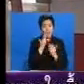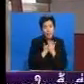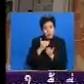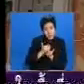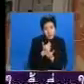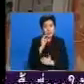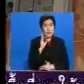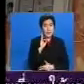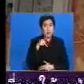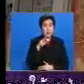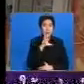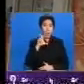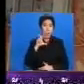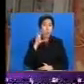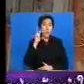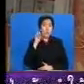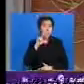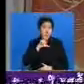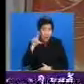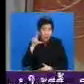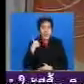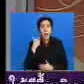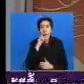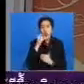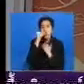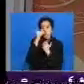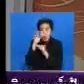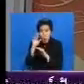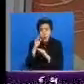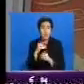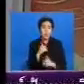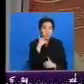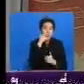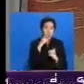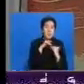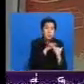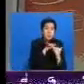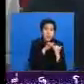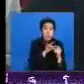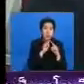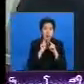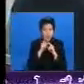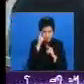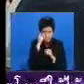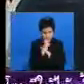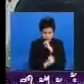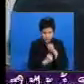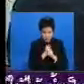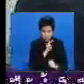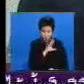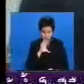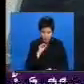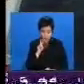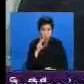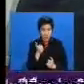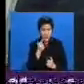ส่วนใหญ่ครับมาจากกลุ่มธุรกิจสื่อสารและกลุ่มธุรกิจการขนส่งอย่างไรก็ตามนะครับตัวเลขการประมาณการจนถึงสิ้นปี 52นี้จะมีกำไร